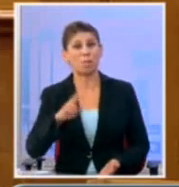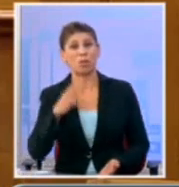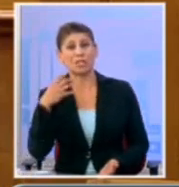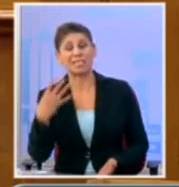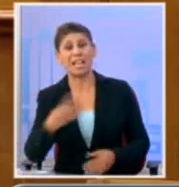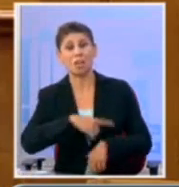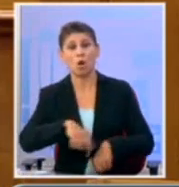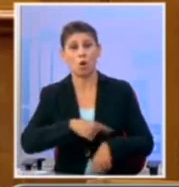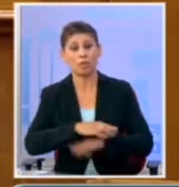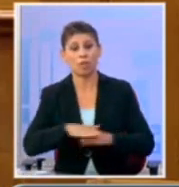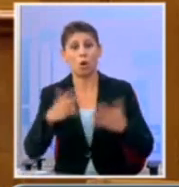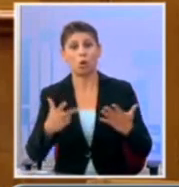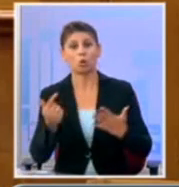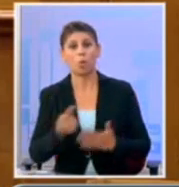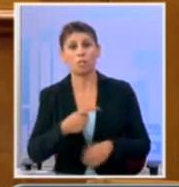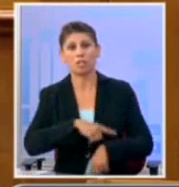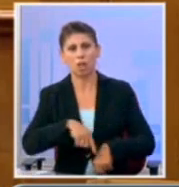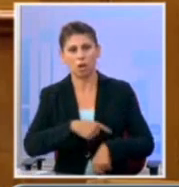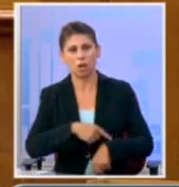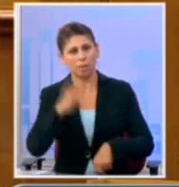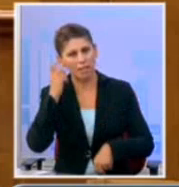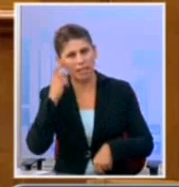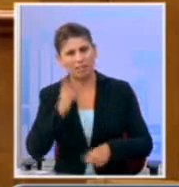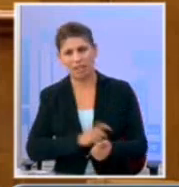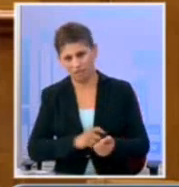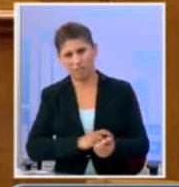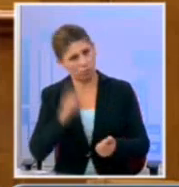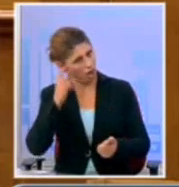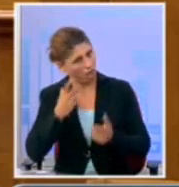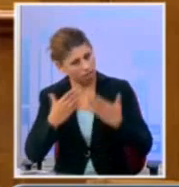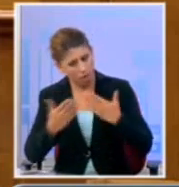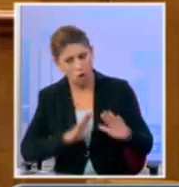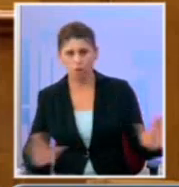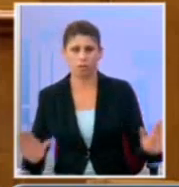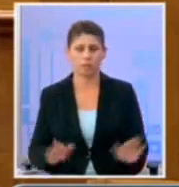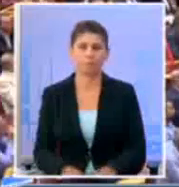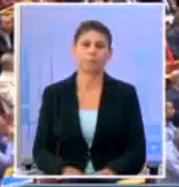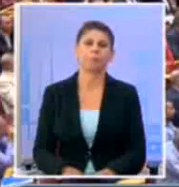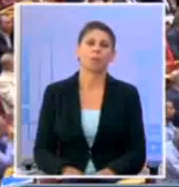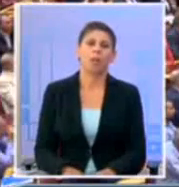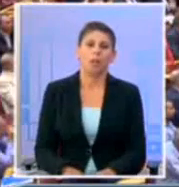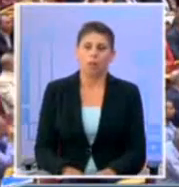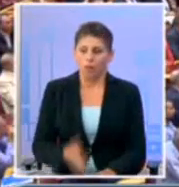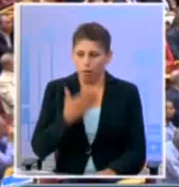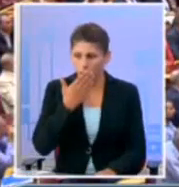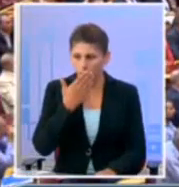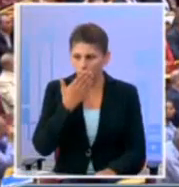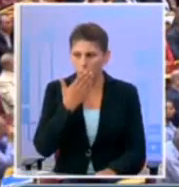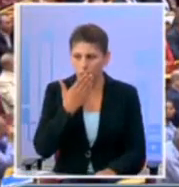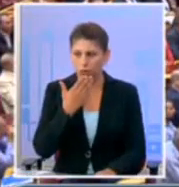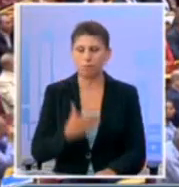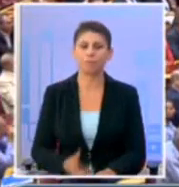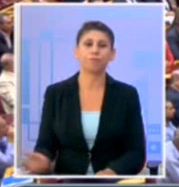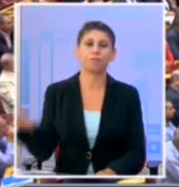τελείωσε 8,5 ώρα, μπορεί να καταλαβαίνετε κάποιο εκνευρισμό. Λοιπόν, Λοιπόν, πάμε στο άλλο θέμα που με